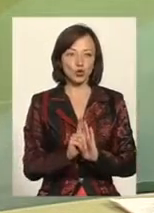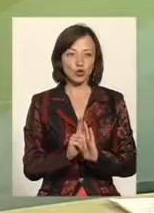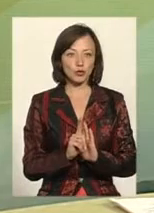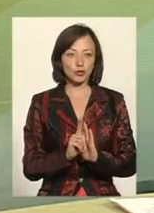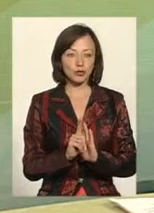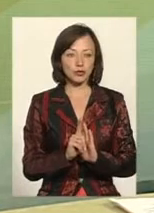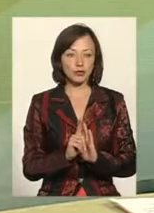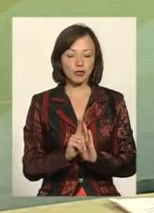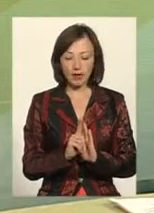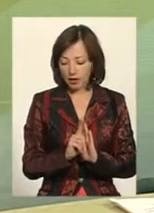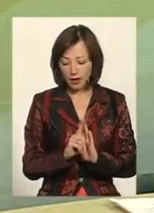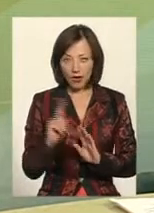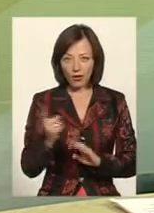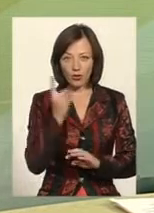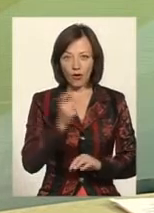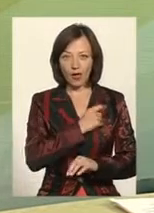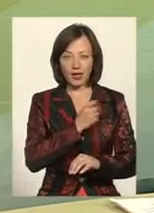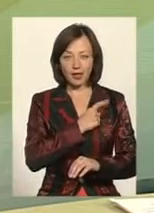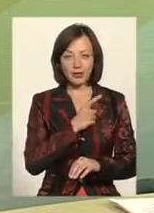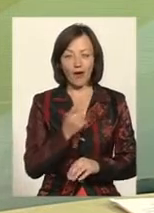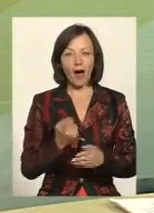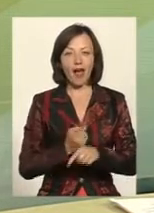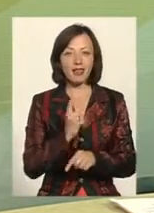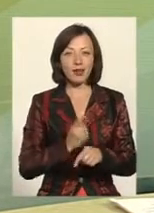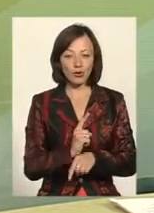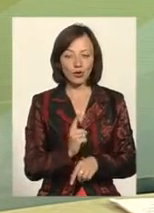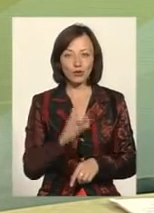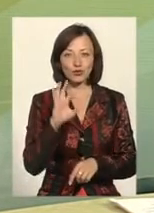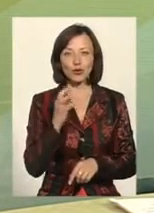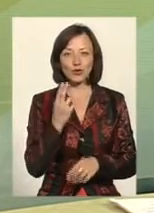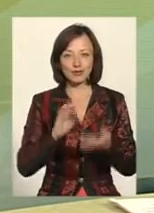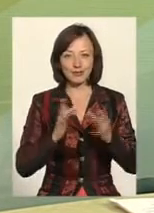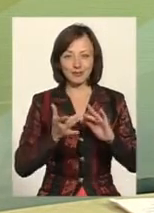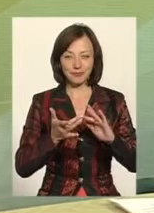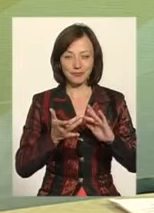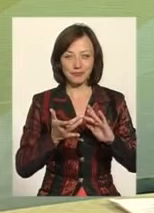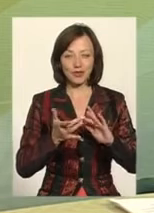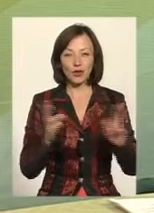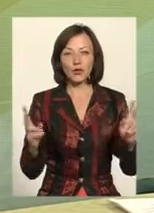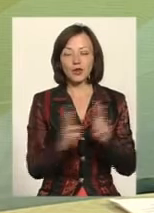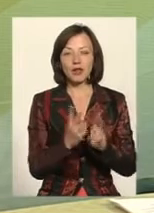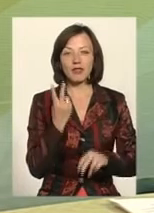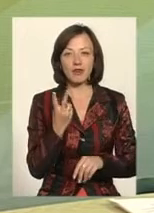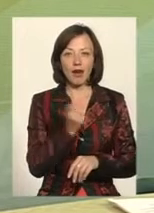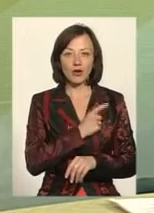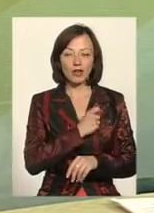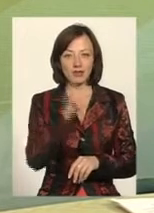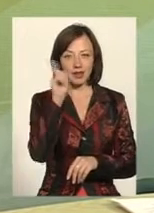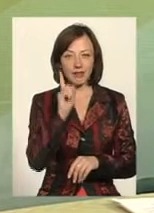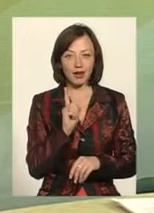одного одеського анекдоту, який зараз ходить по соціальних мережах. Зустрічаються два одеських